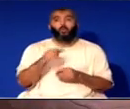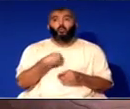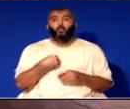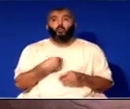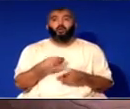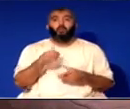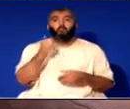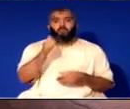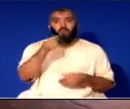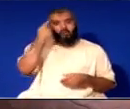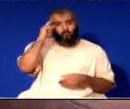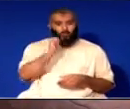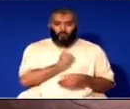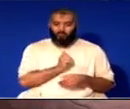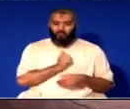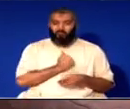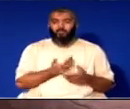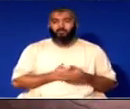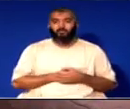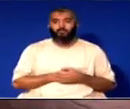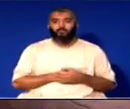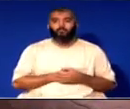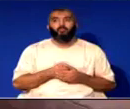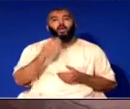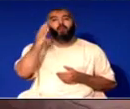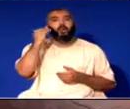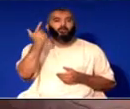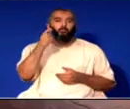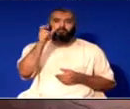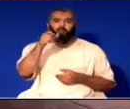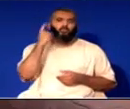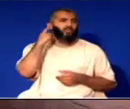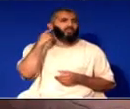بها علاقة. يجد الناس مثلا يتحدثون على مقابلة كرة قدم،